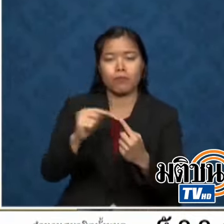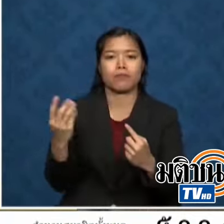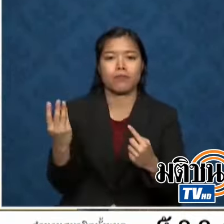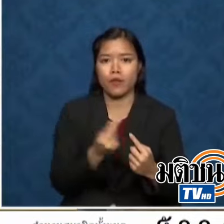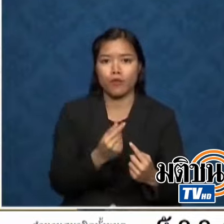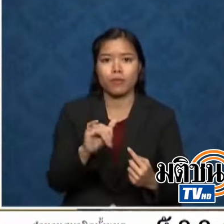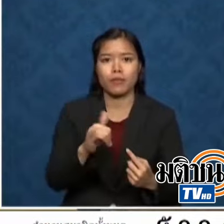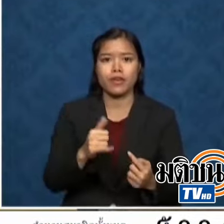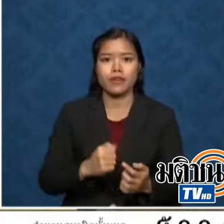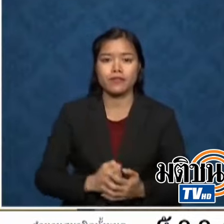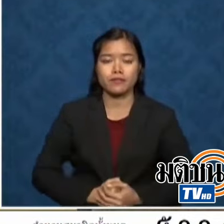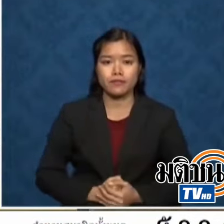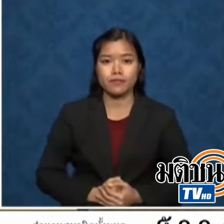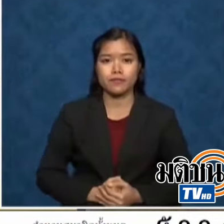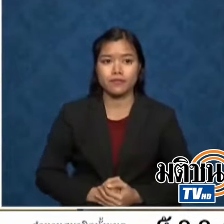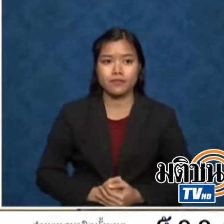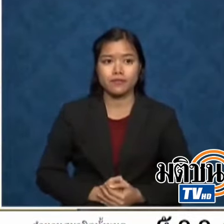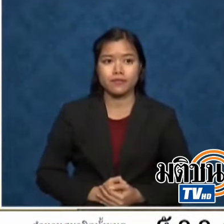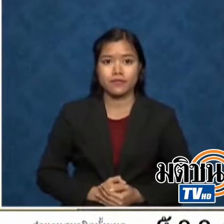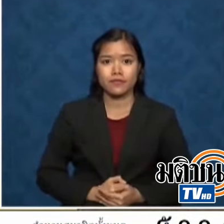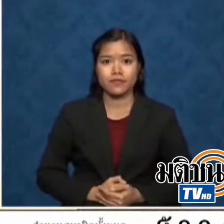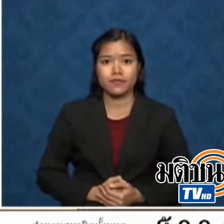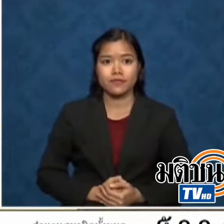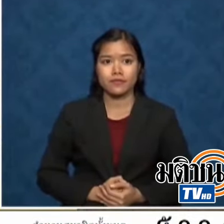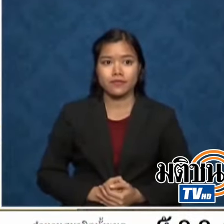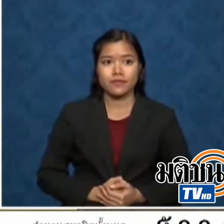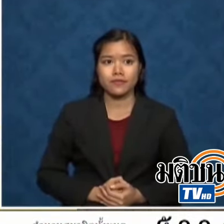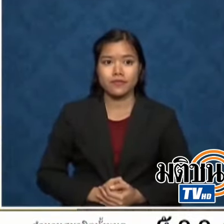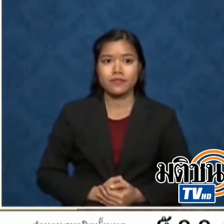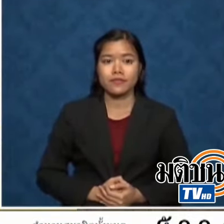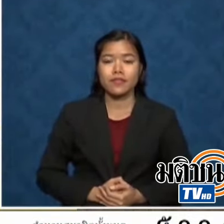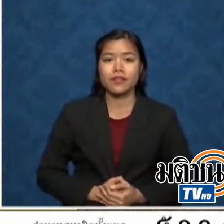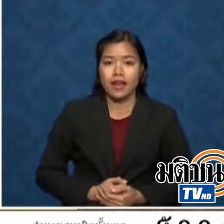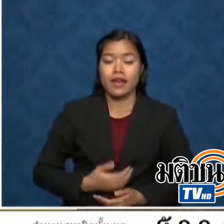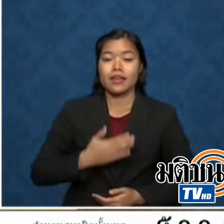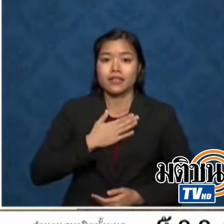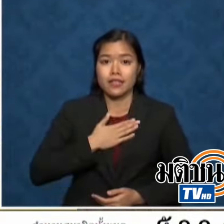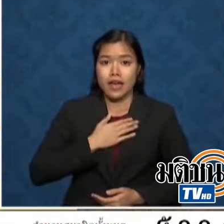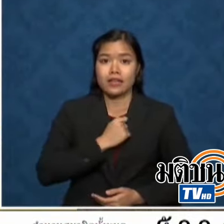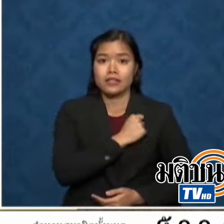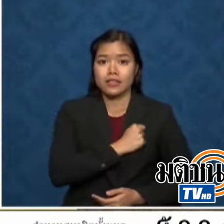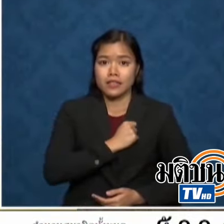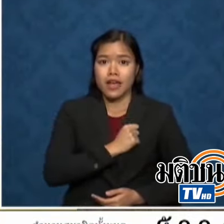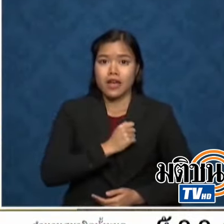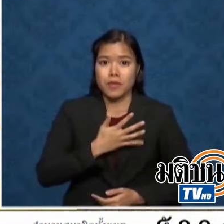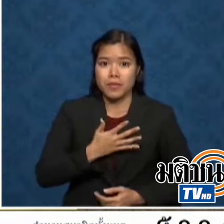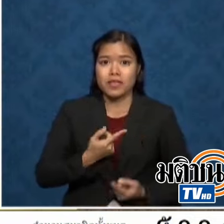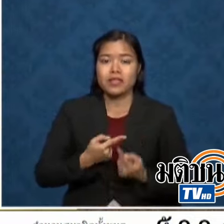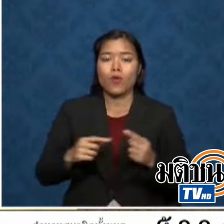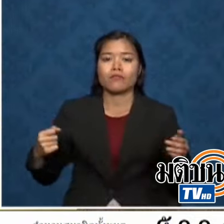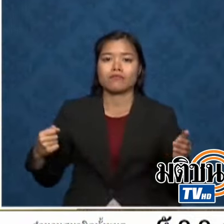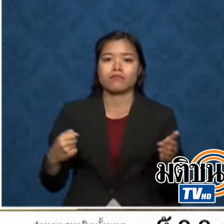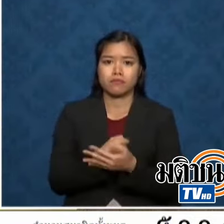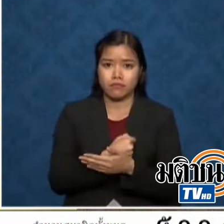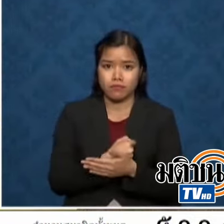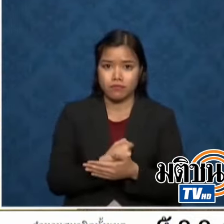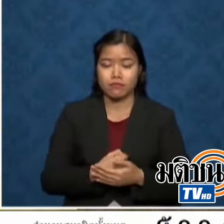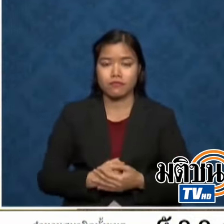ซ้ำไปถึงผมจะไม่เสียใจแต่ผมเสียดายครับท่าน